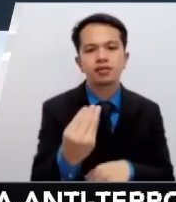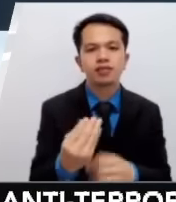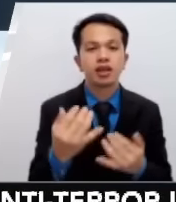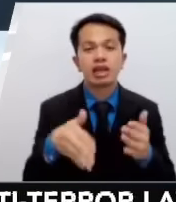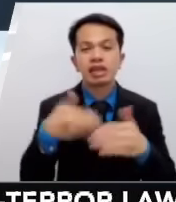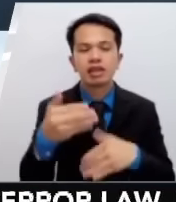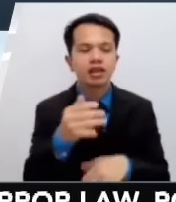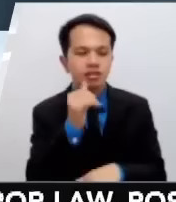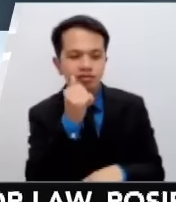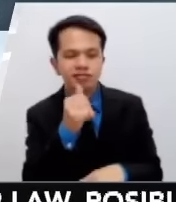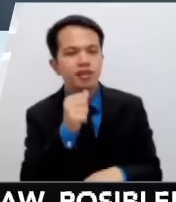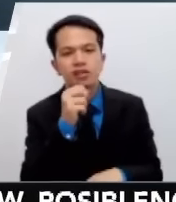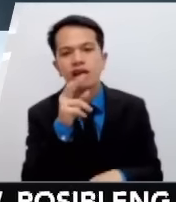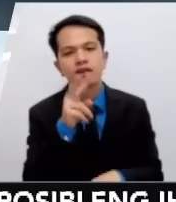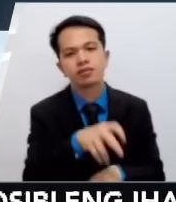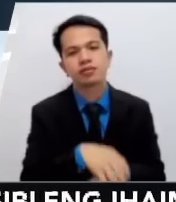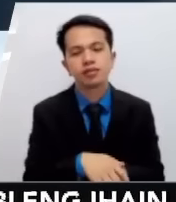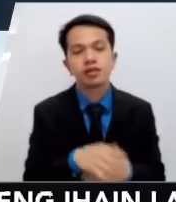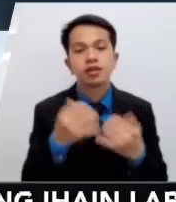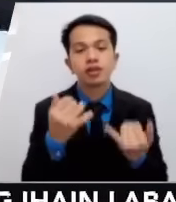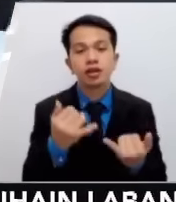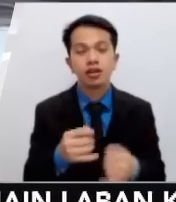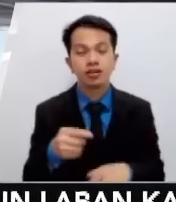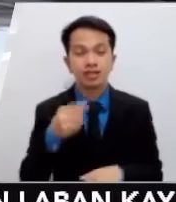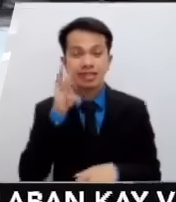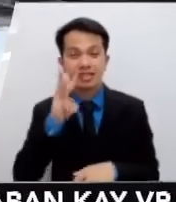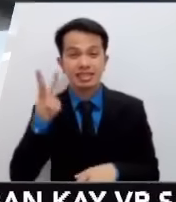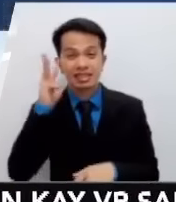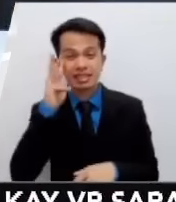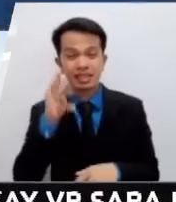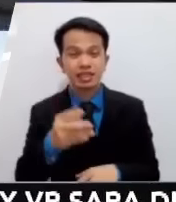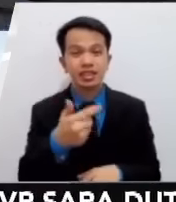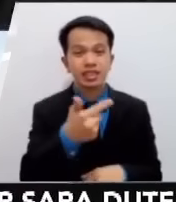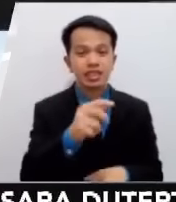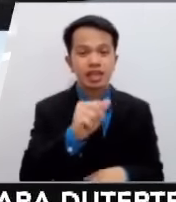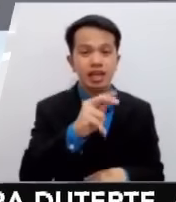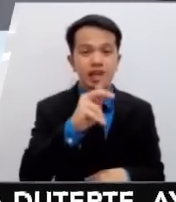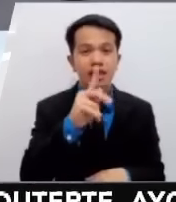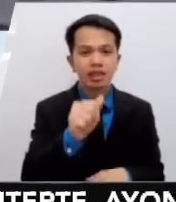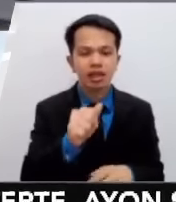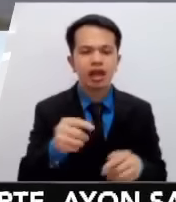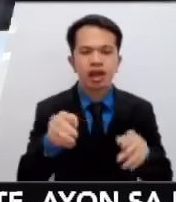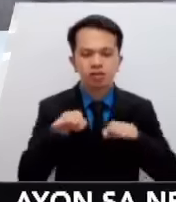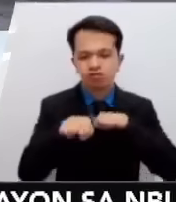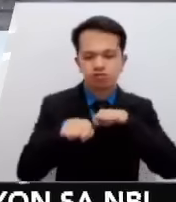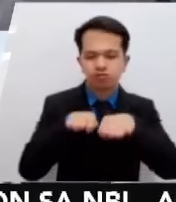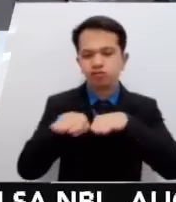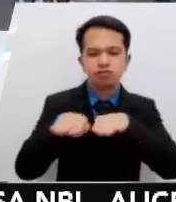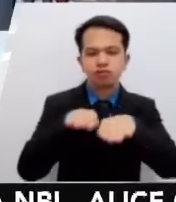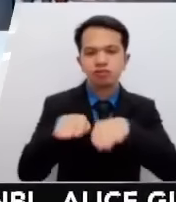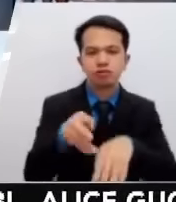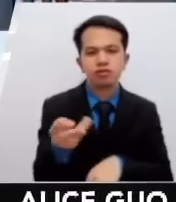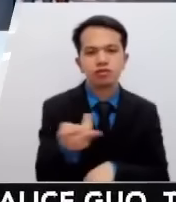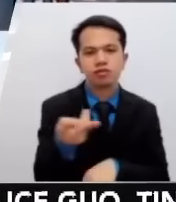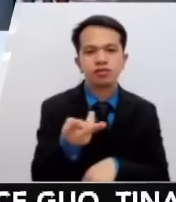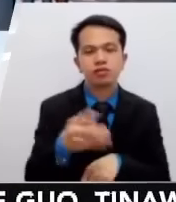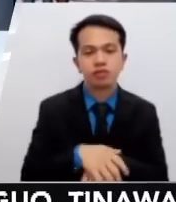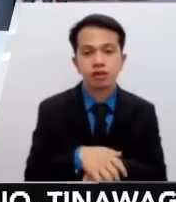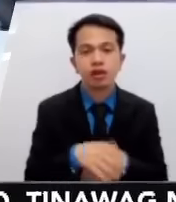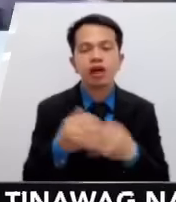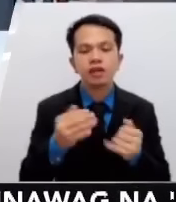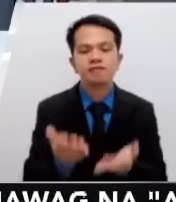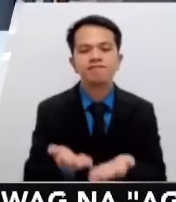nangyari. Ayon sa saksing traffic enforcer, sa bandang G. Araneta pa lang ay nagkakagitgitan na ang dalawang sasakyan. I-issuehan daw ng LTO